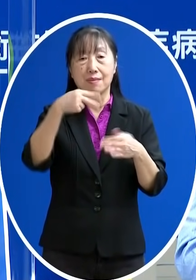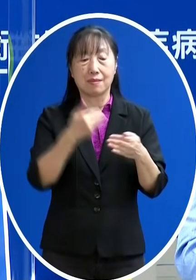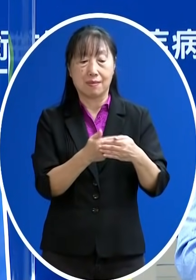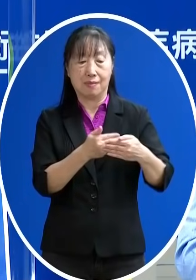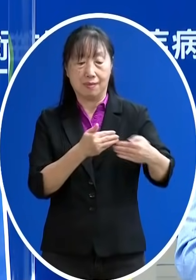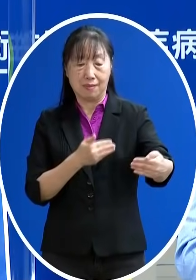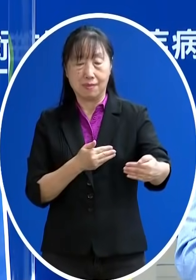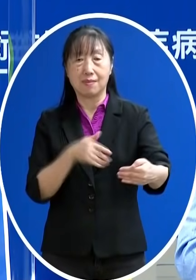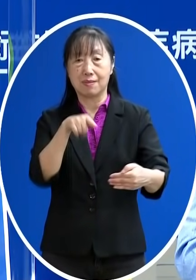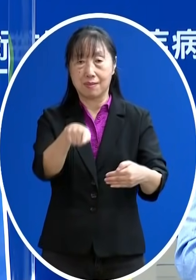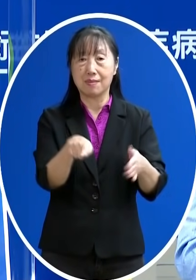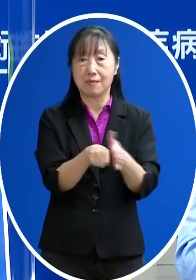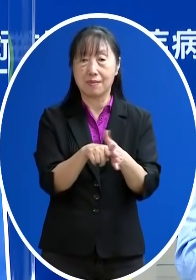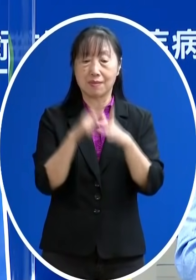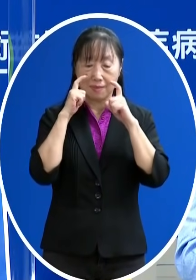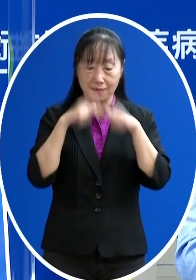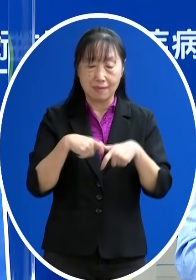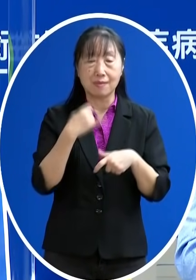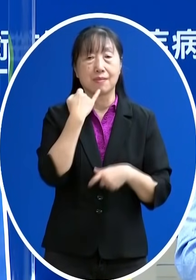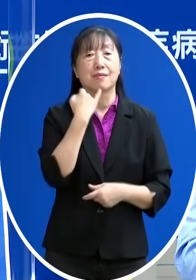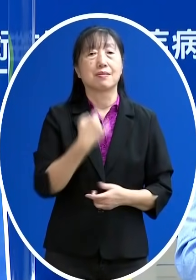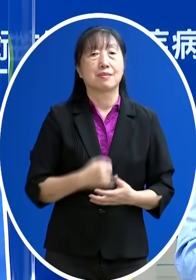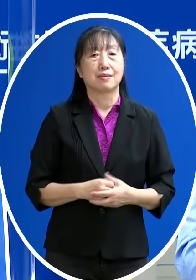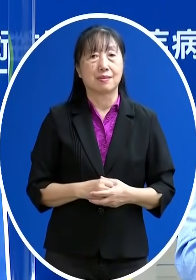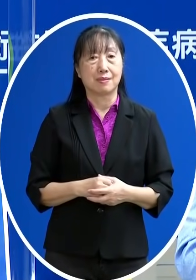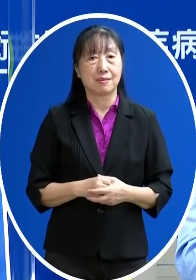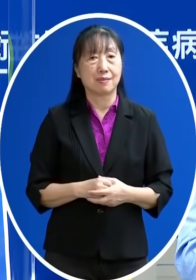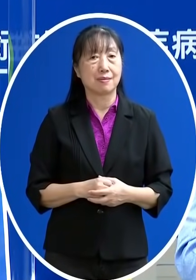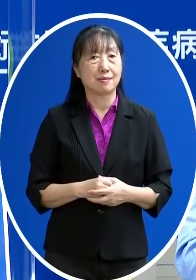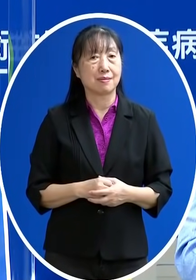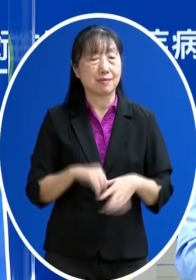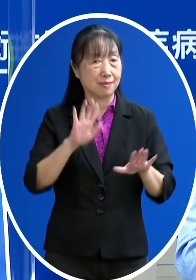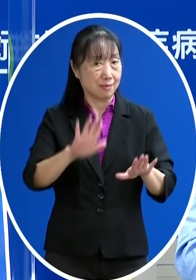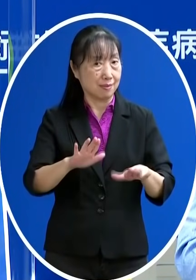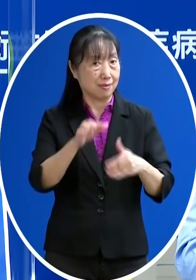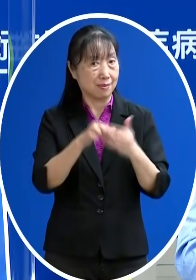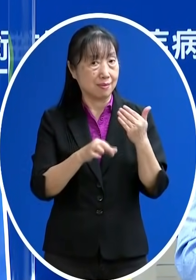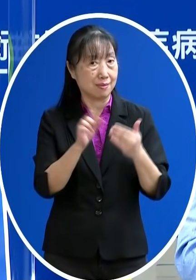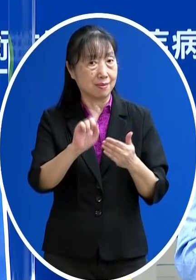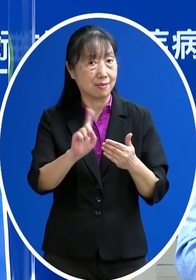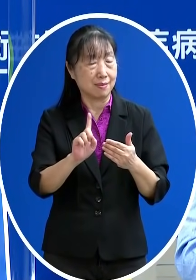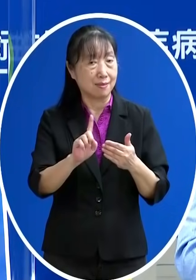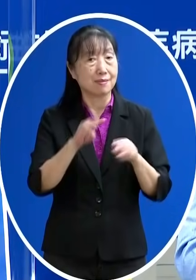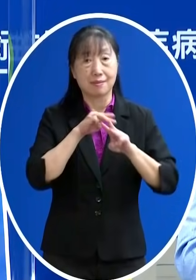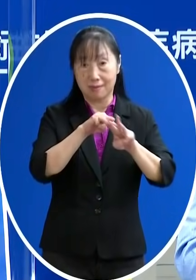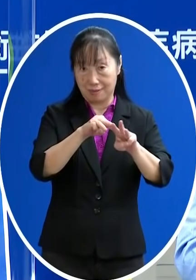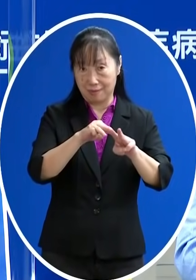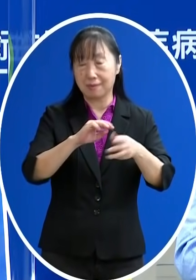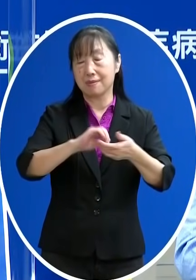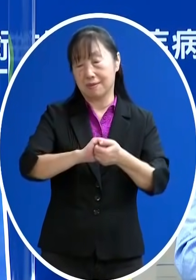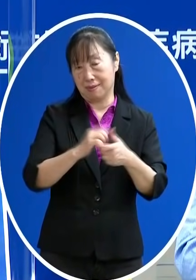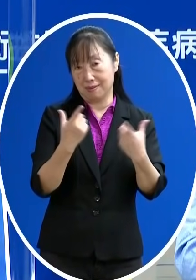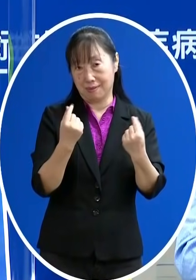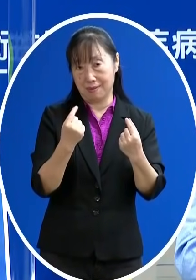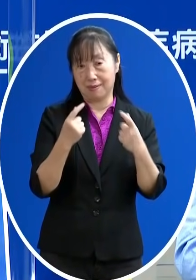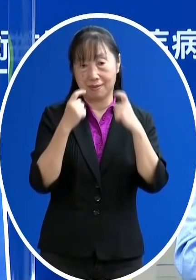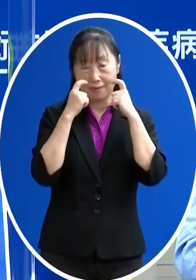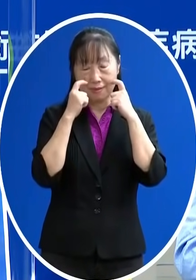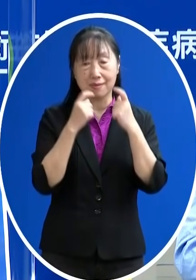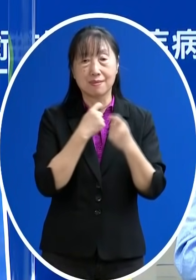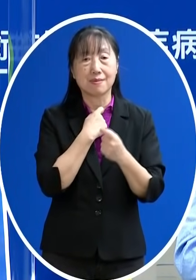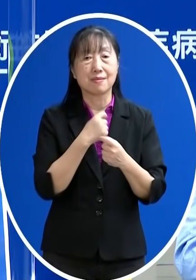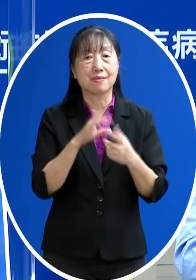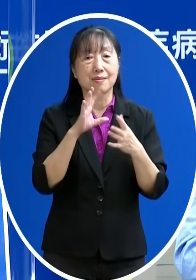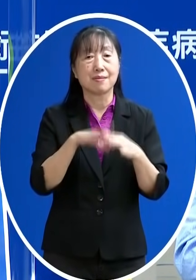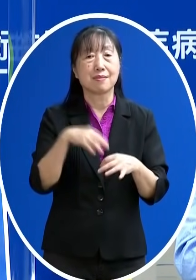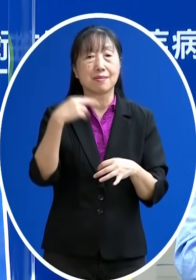些区域里面可以不用带。那现在的规定哈，持续哈都哈在延续哈，并没有在哈，就